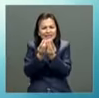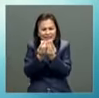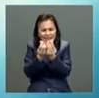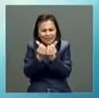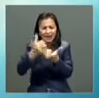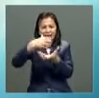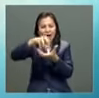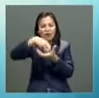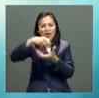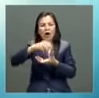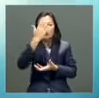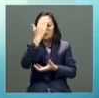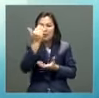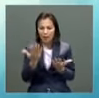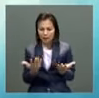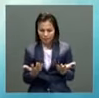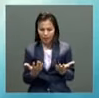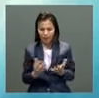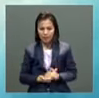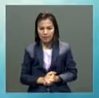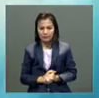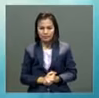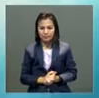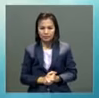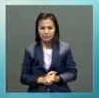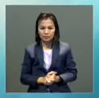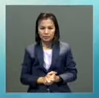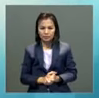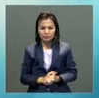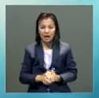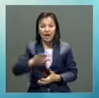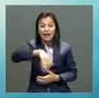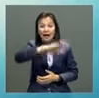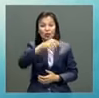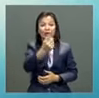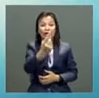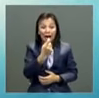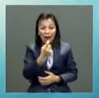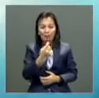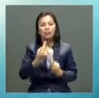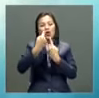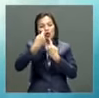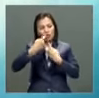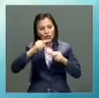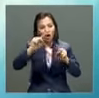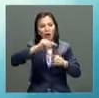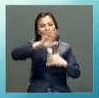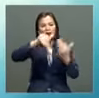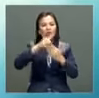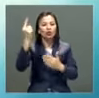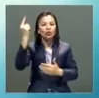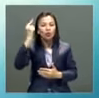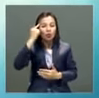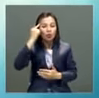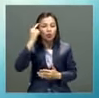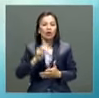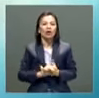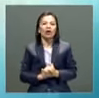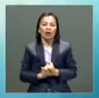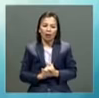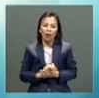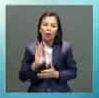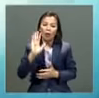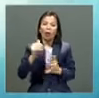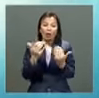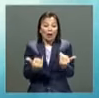ละประเทศนี้เพราะอะไรครับก็จะมาตอบคำถามของท่านผู้ชมนะครับว่าเราจะผ่อนป